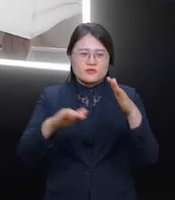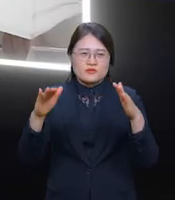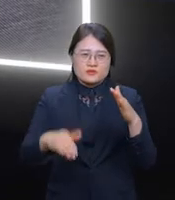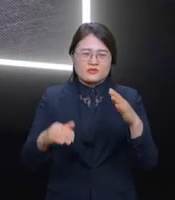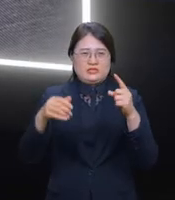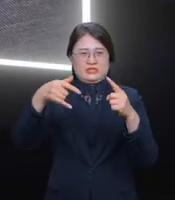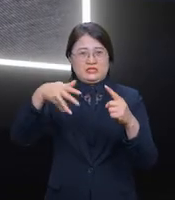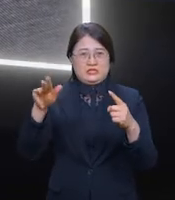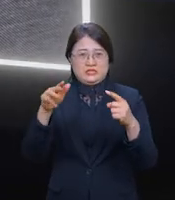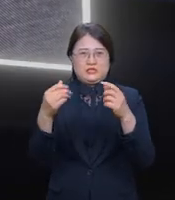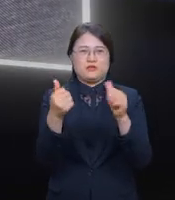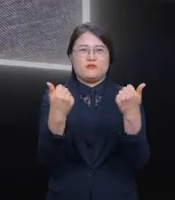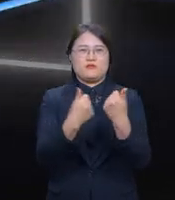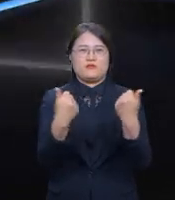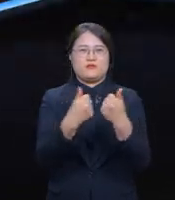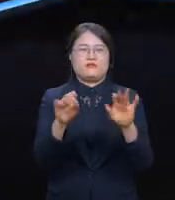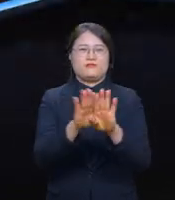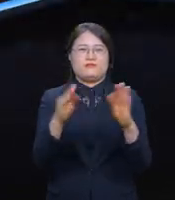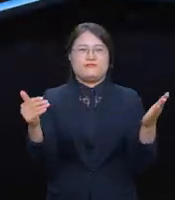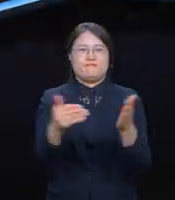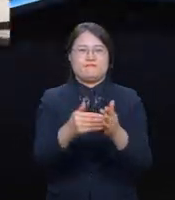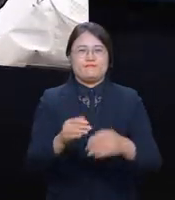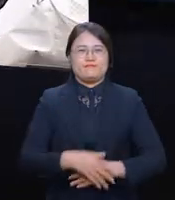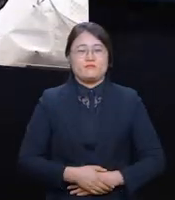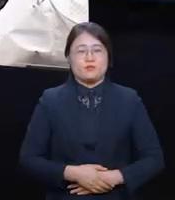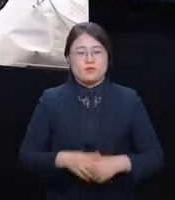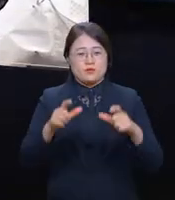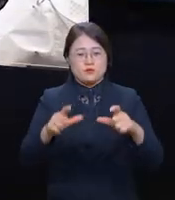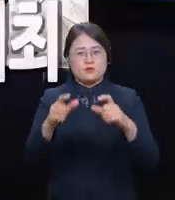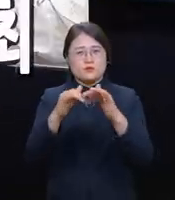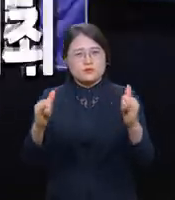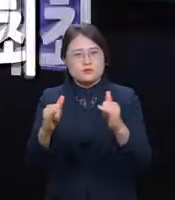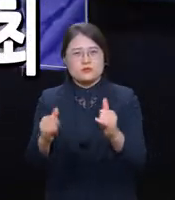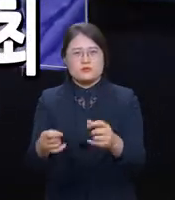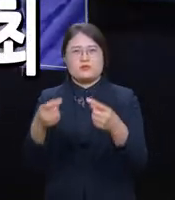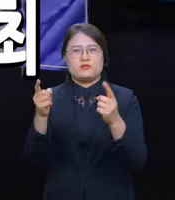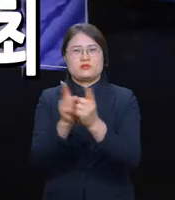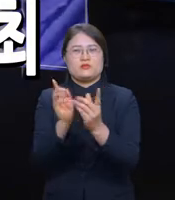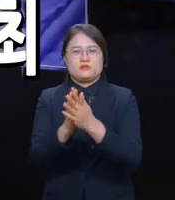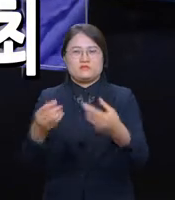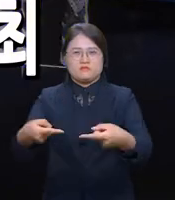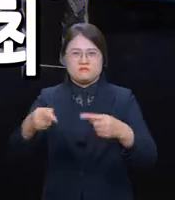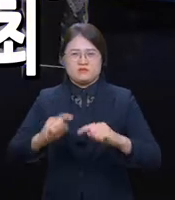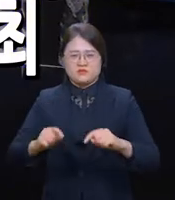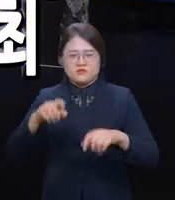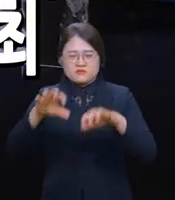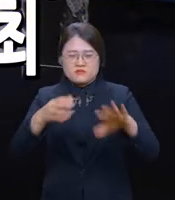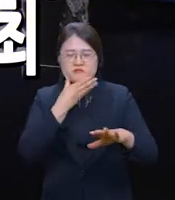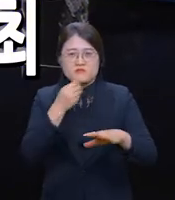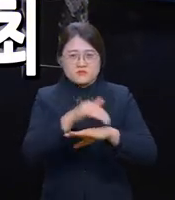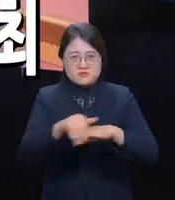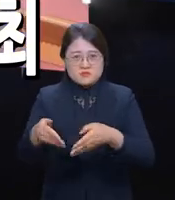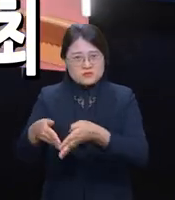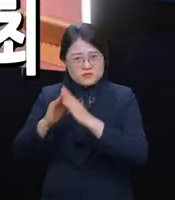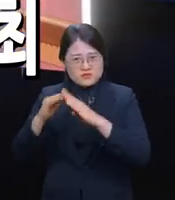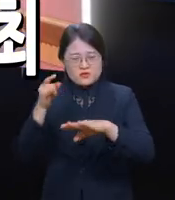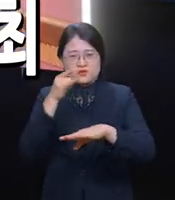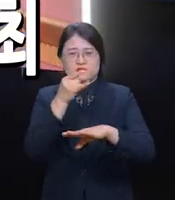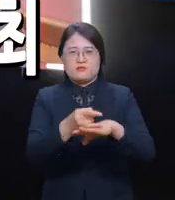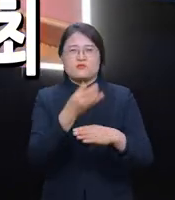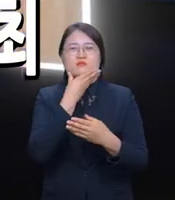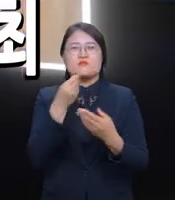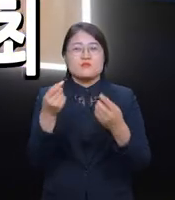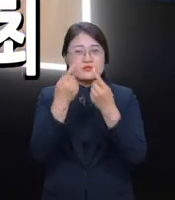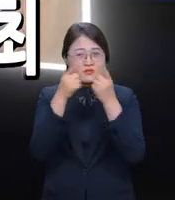제1차 정기회의를 개최했습니다. 지역 주민들이 직접 참여하여 마을복지 계획을 수립하는